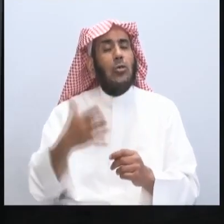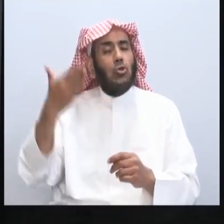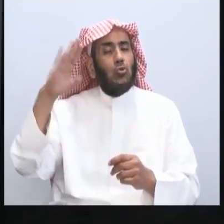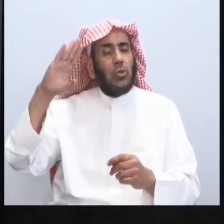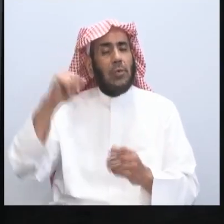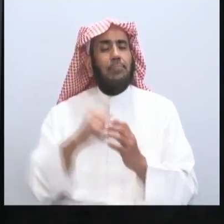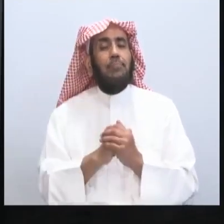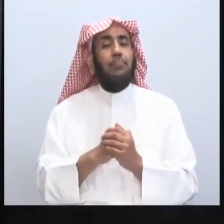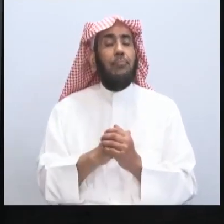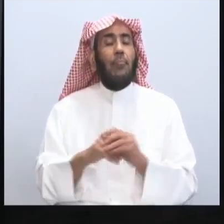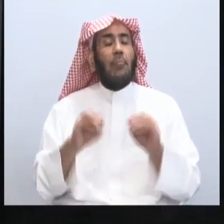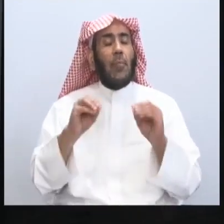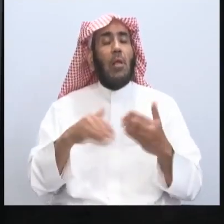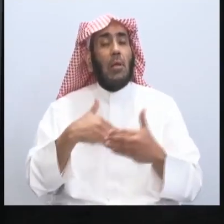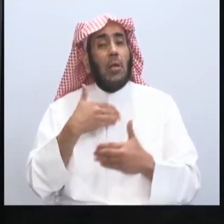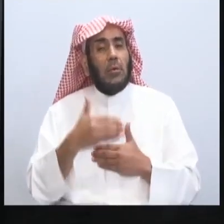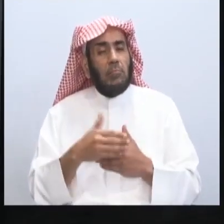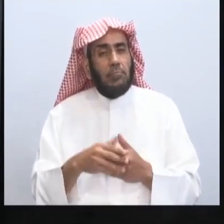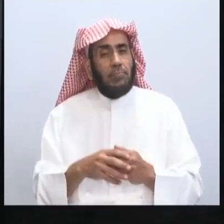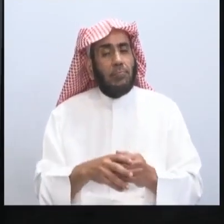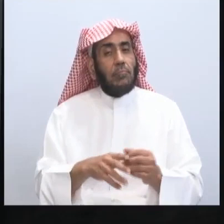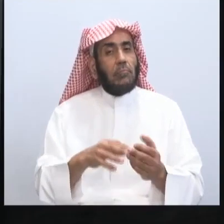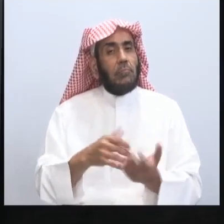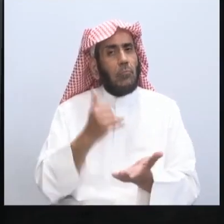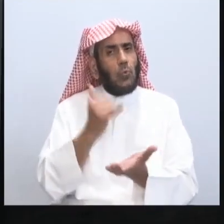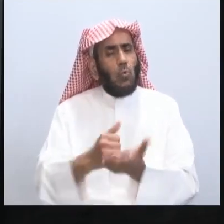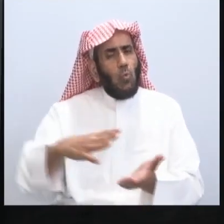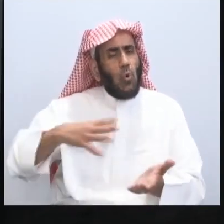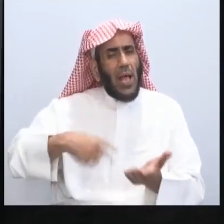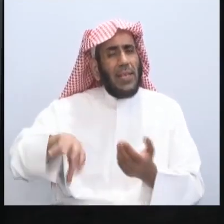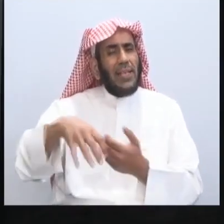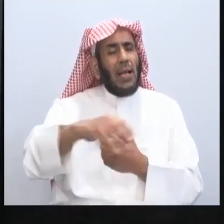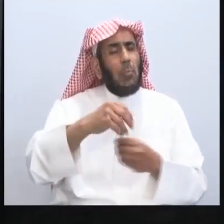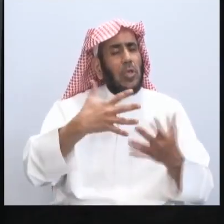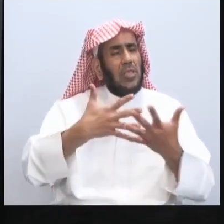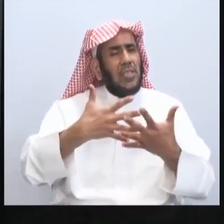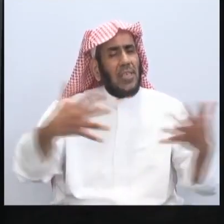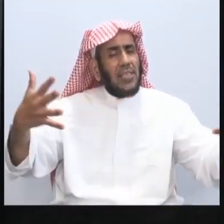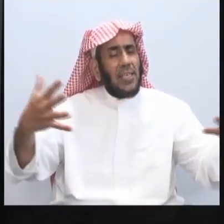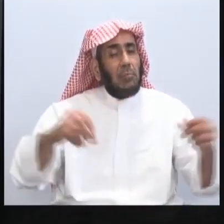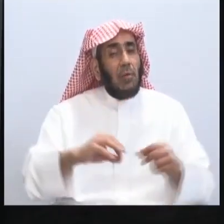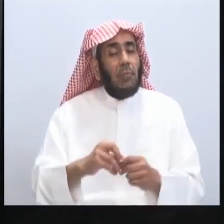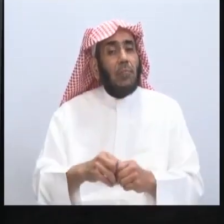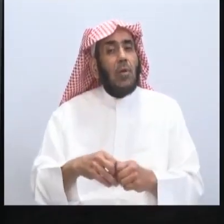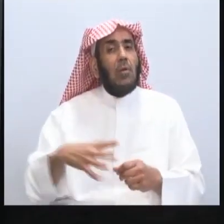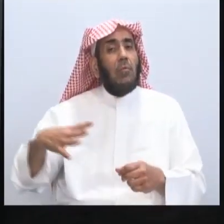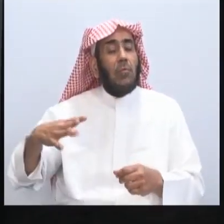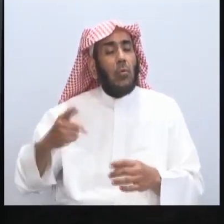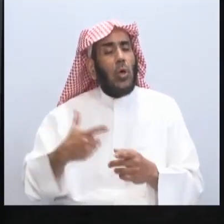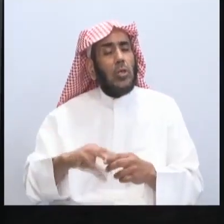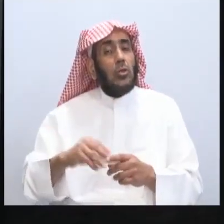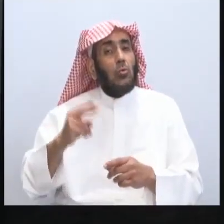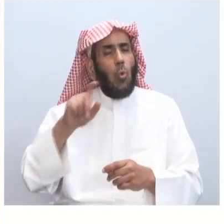الشرطه تكلمنا كذلك عن ولايه الاقاليم بعد ان اتسعت البلاد في عهد عمر